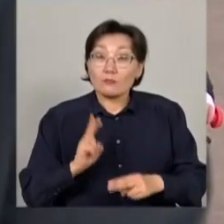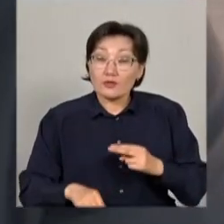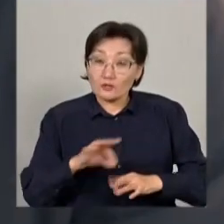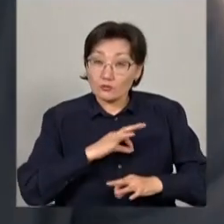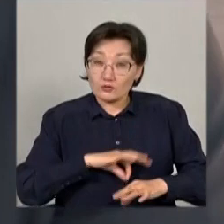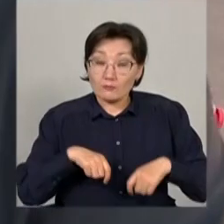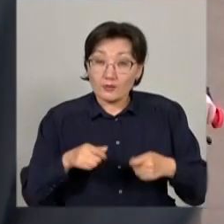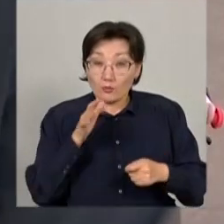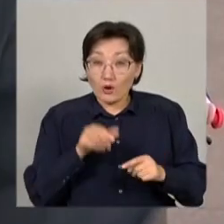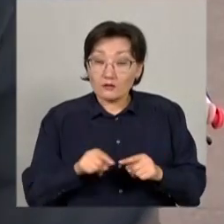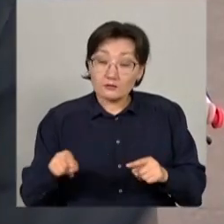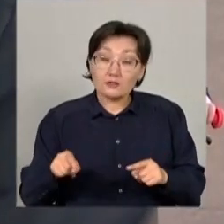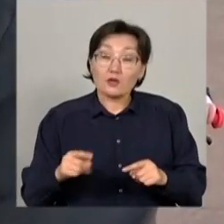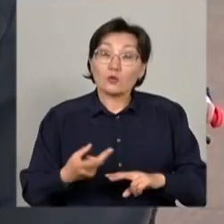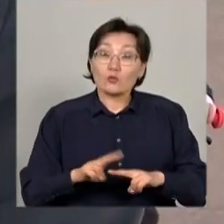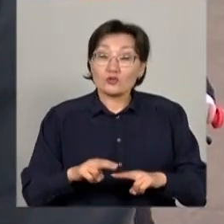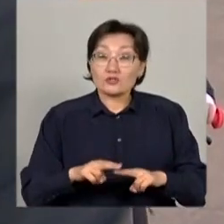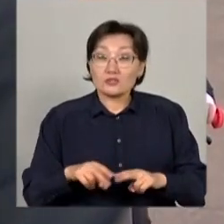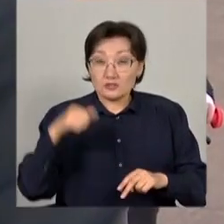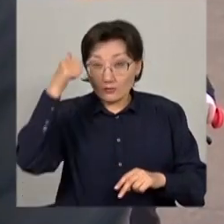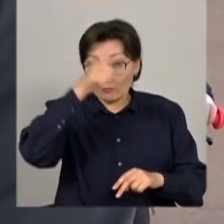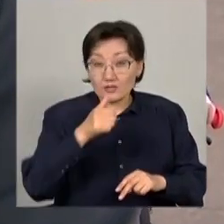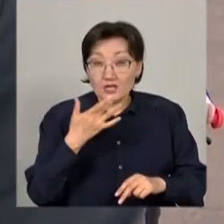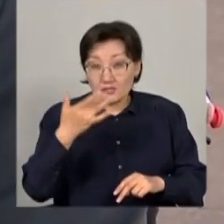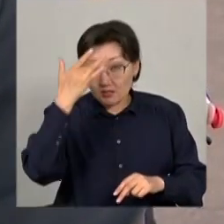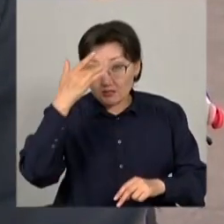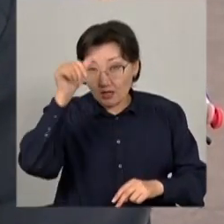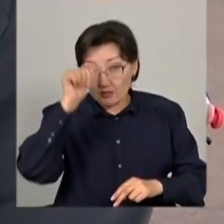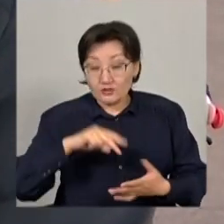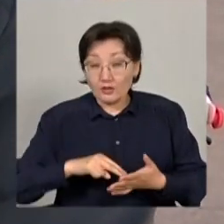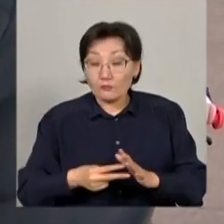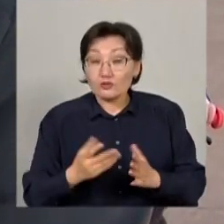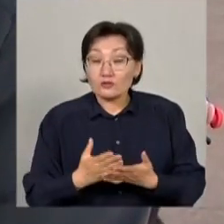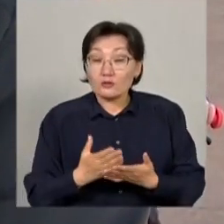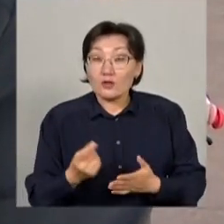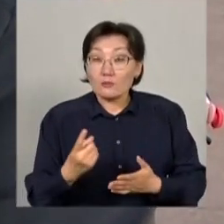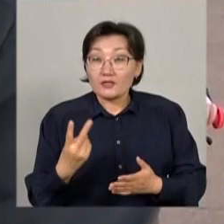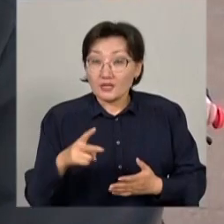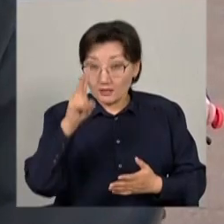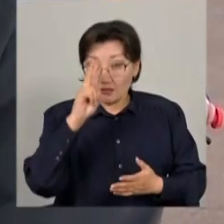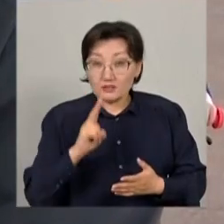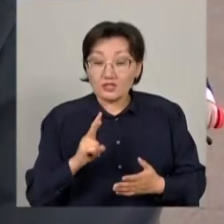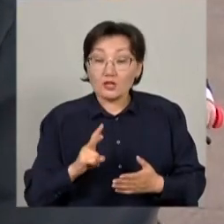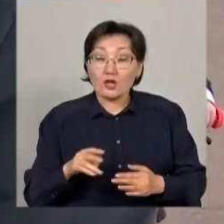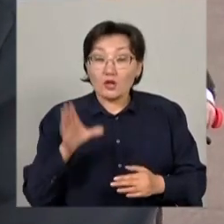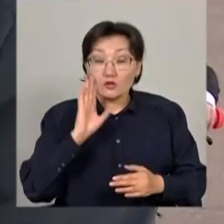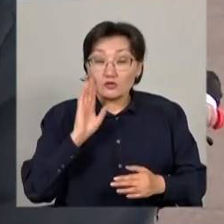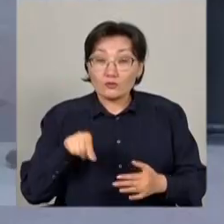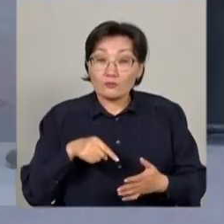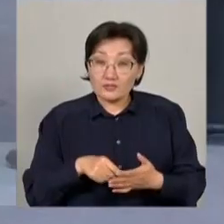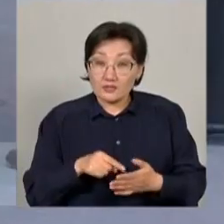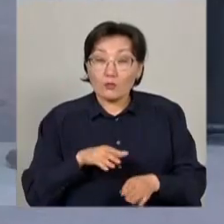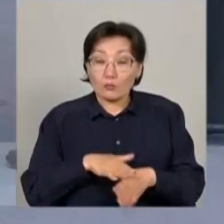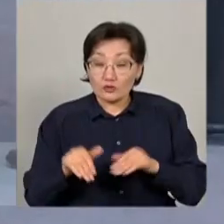уақыты осы жылдың жазы деп отыр. Где-то 1-2 айда судың мәселесі полностью